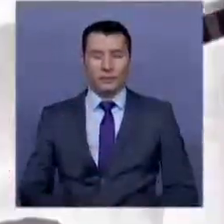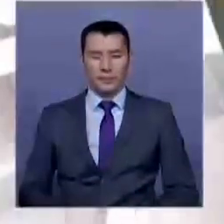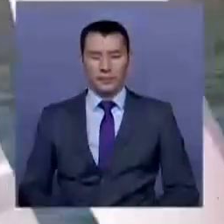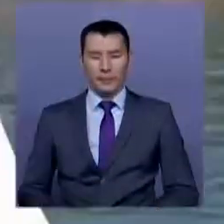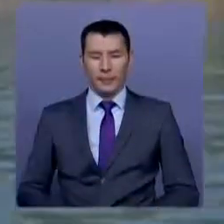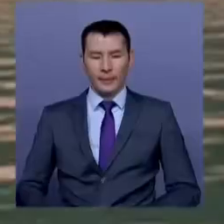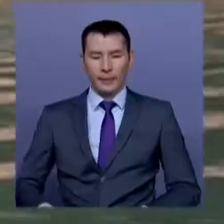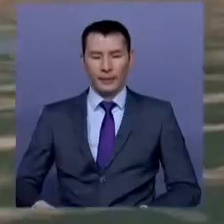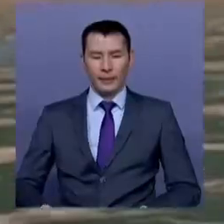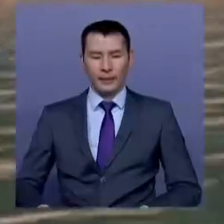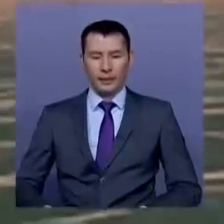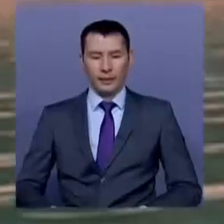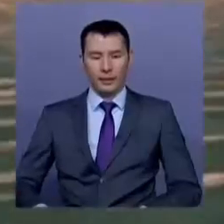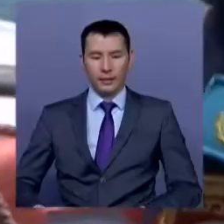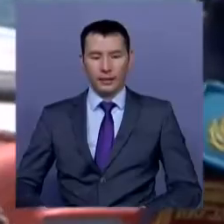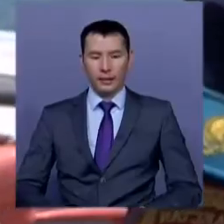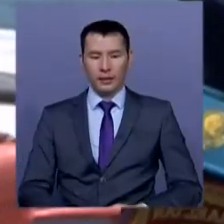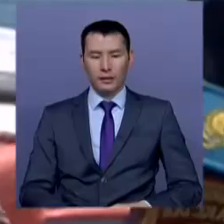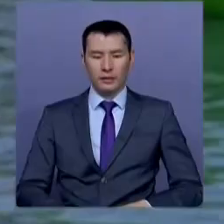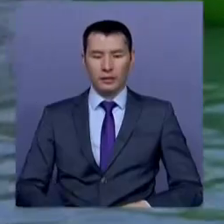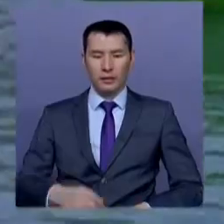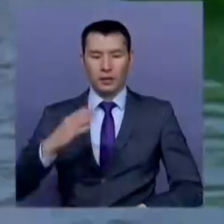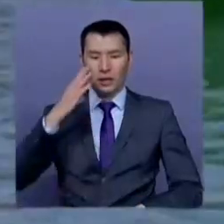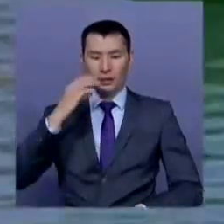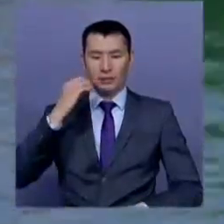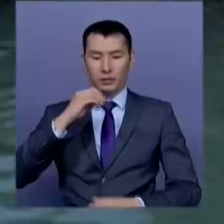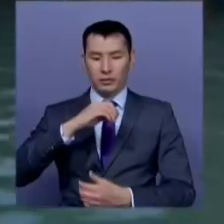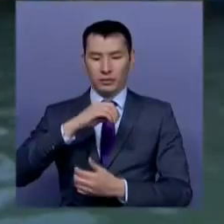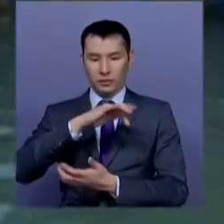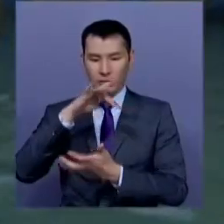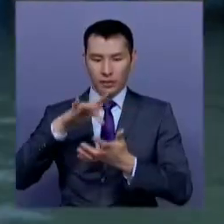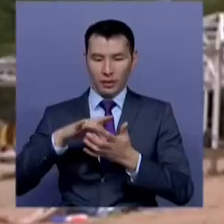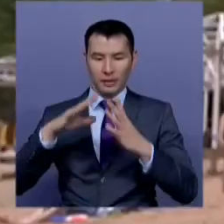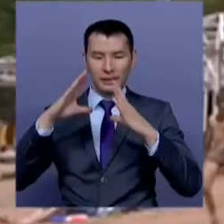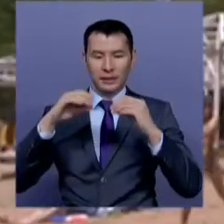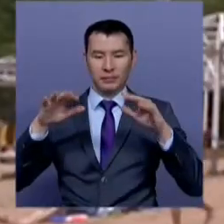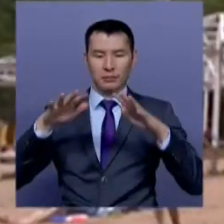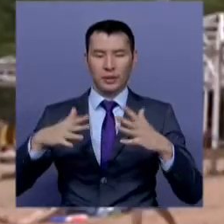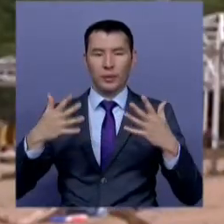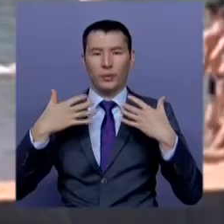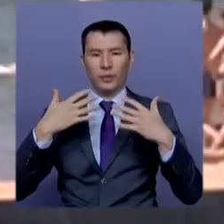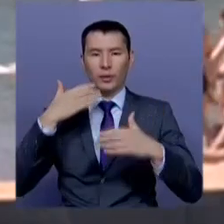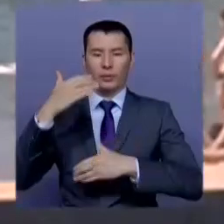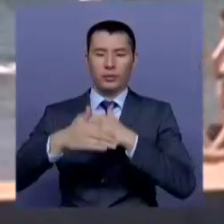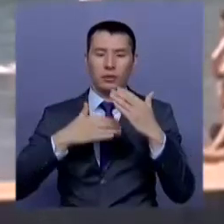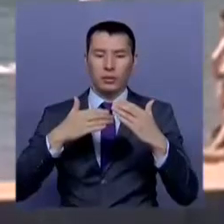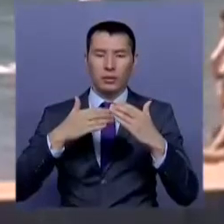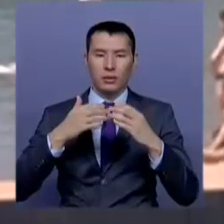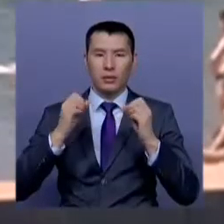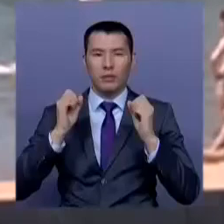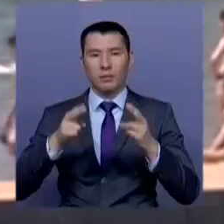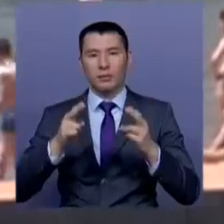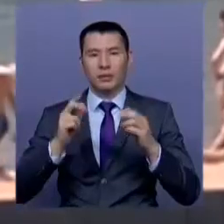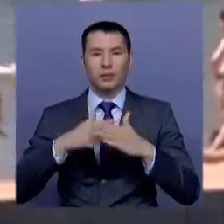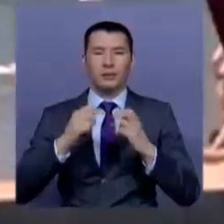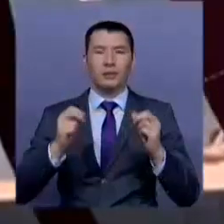В Алматы купальный сезон в самом разгаре. Насколько безопасно жителям отдыхать на городских водоемах, выясняла Аян Рафина